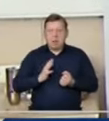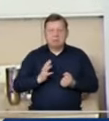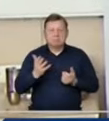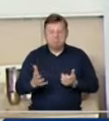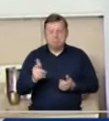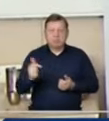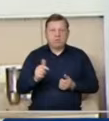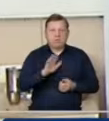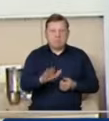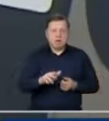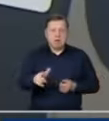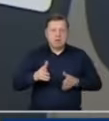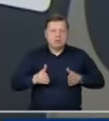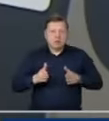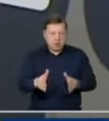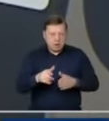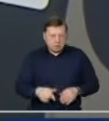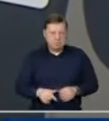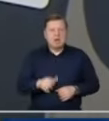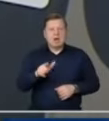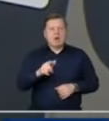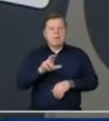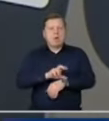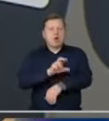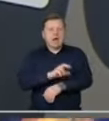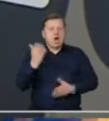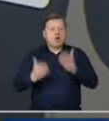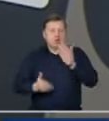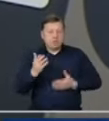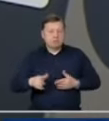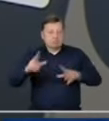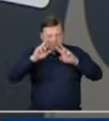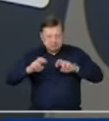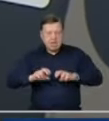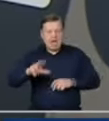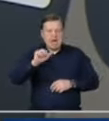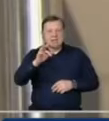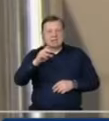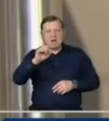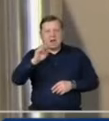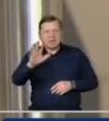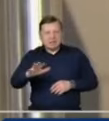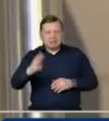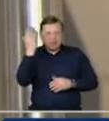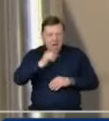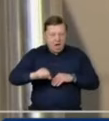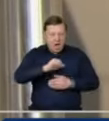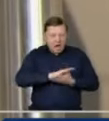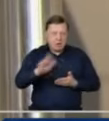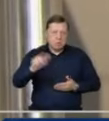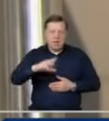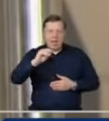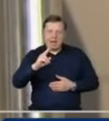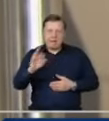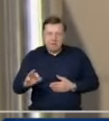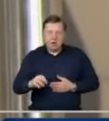powinna posiadać powierzchnia drogowa. Naukowcy z Politechniki Lubelskiej pracują nad tym, by asfalt był także ekologiczny. Ich mieszanki mineralno-asfaltowe są